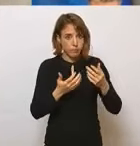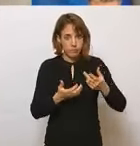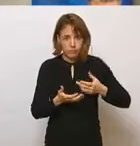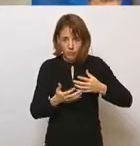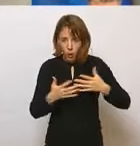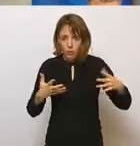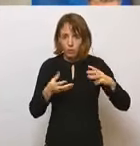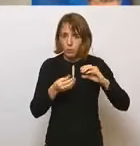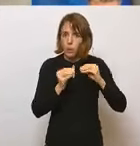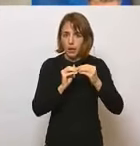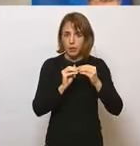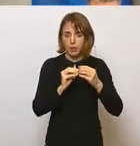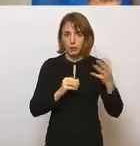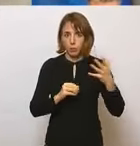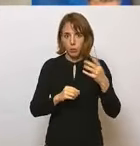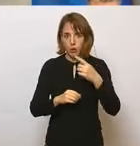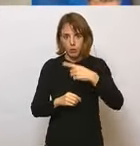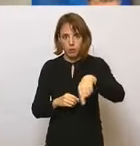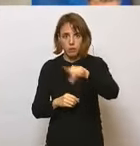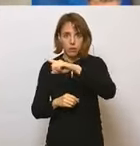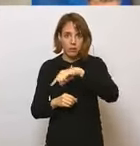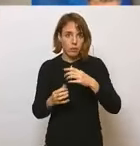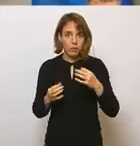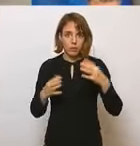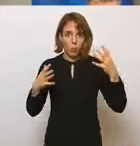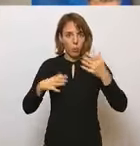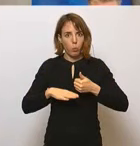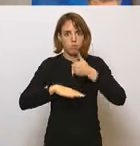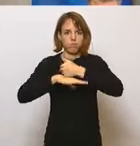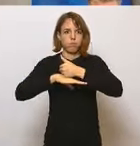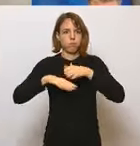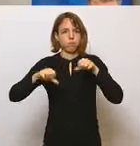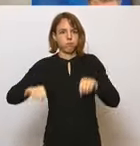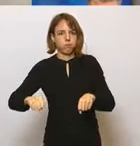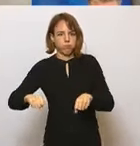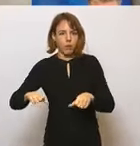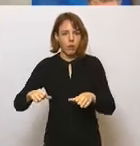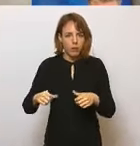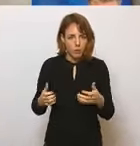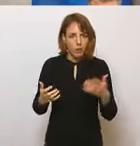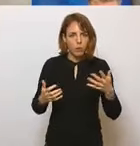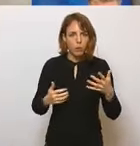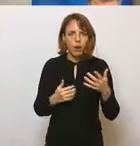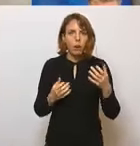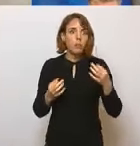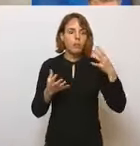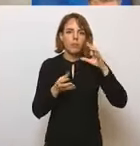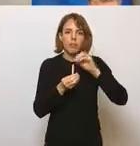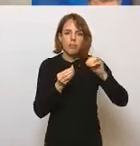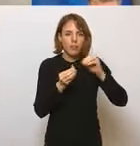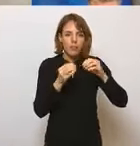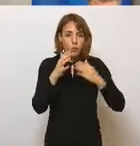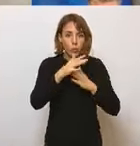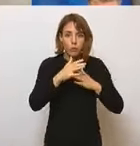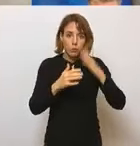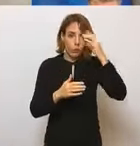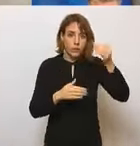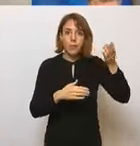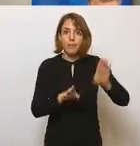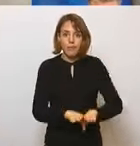cette position dominante de ces fameux gatekeepers, comme par exemple la fermeture abusive de comptes professionnels,